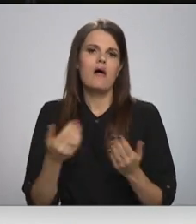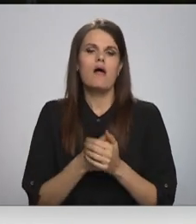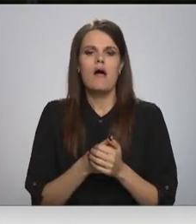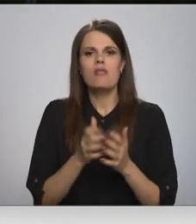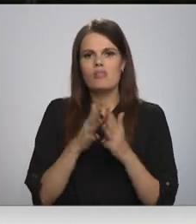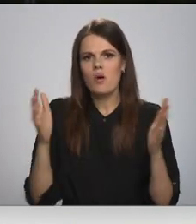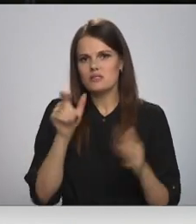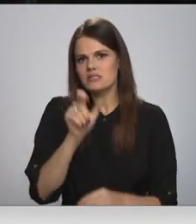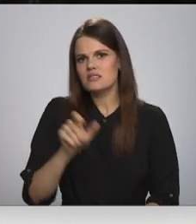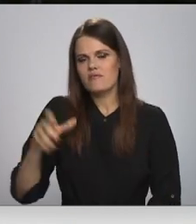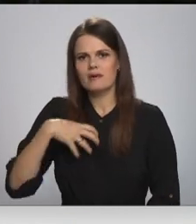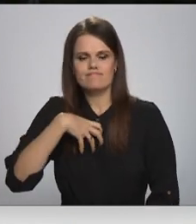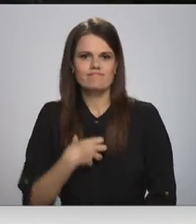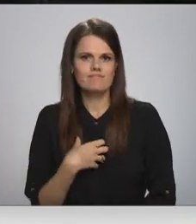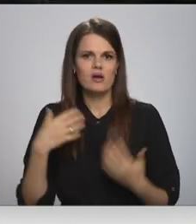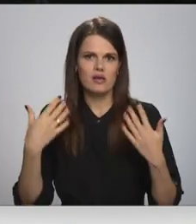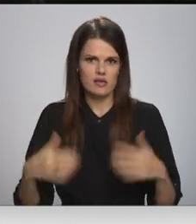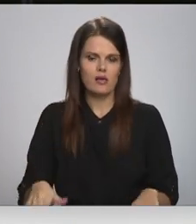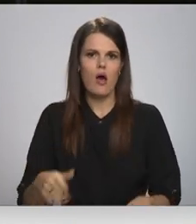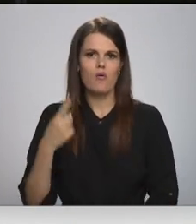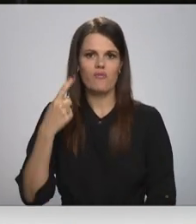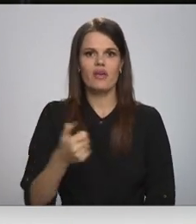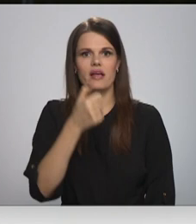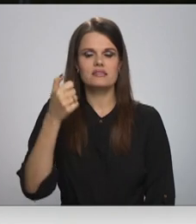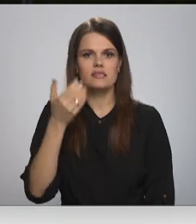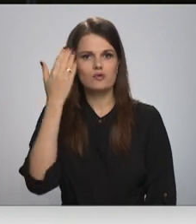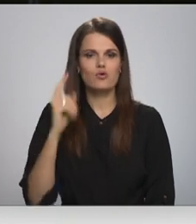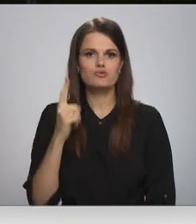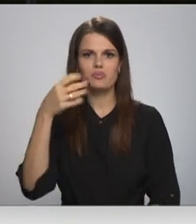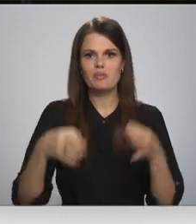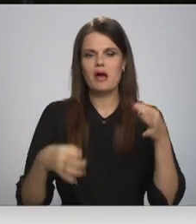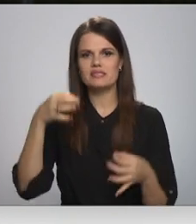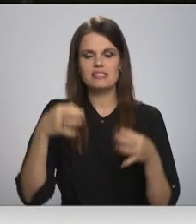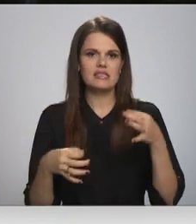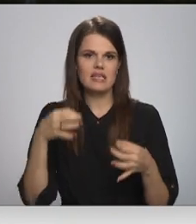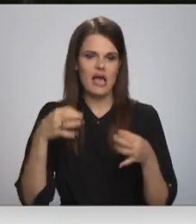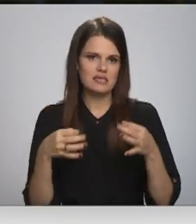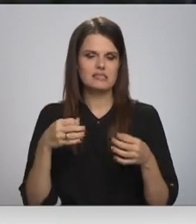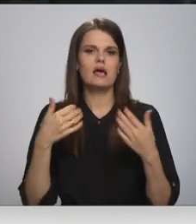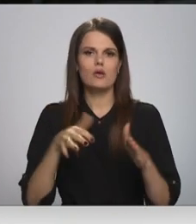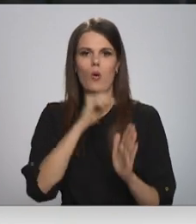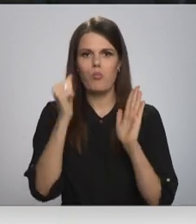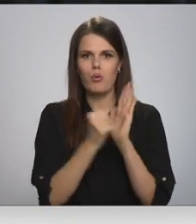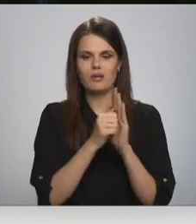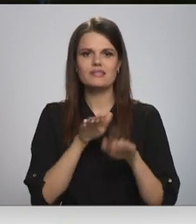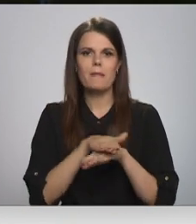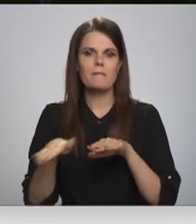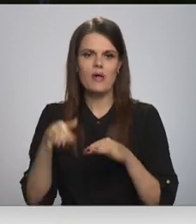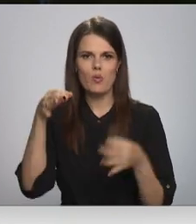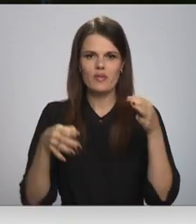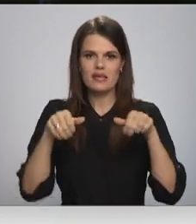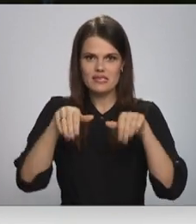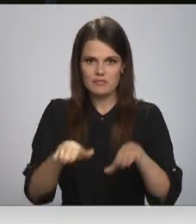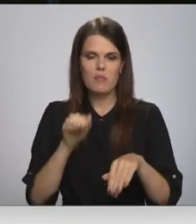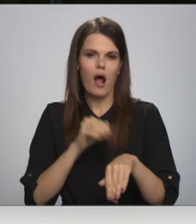ļoti bēdīgi tādā ziņā, ka ir pagājis jau viens gads kopš pirmās tiesas instance publiski. Publiskoja savu pilno tiesas spriedumu